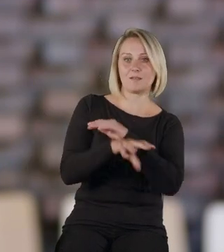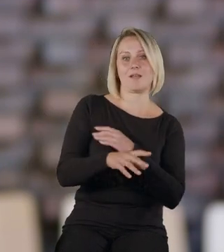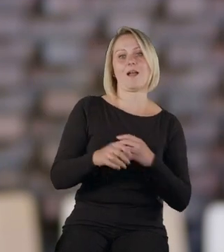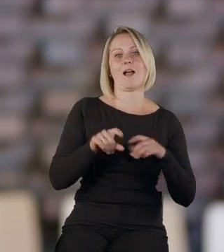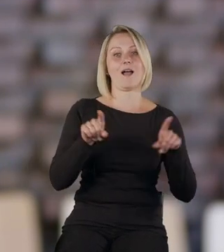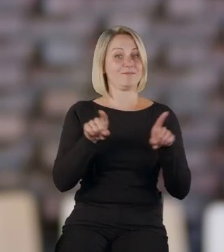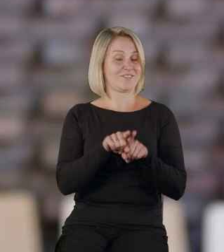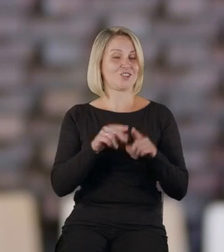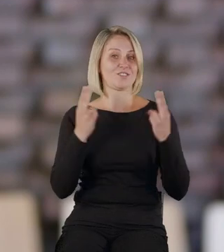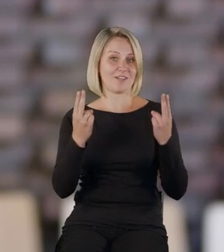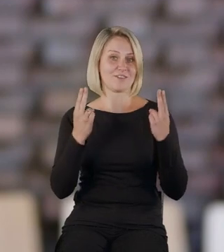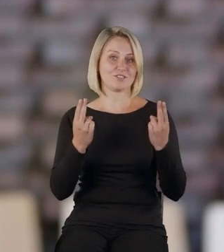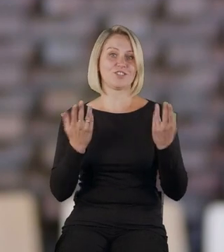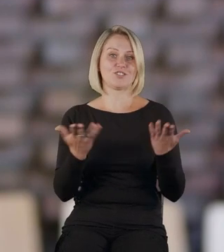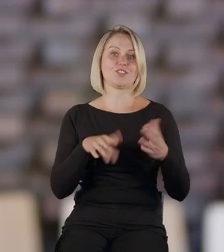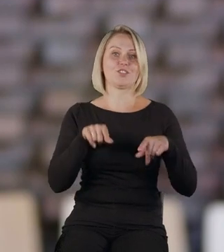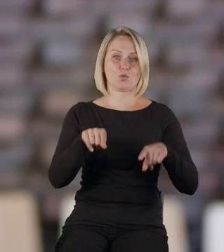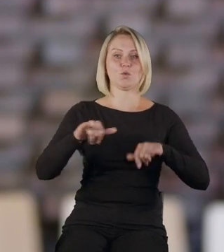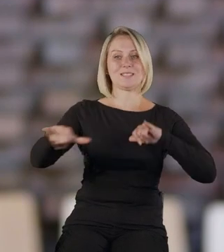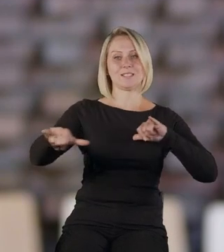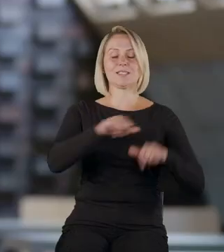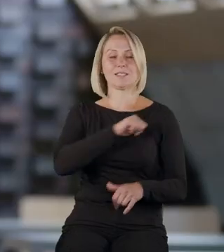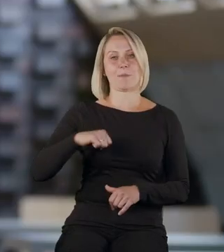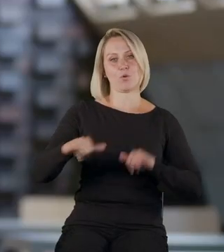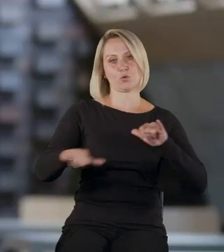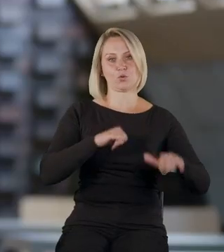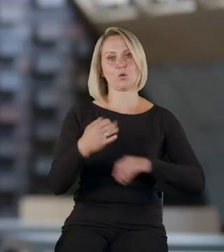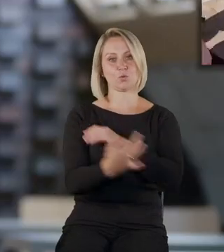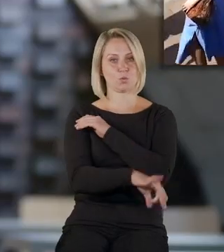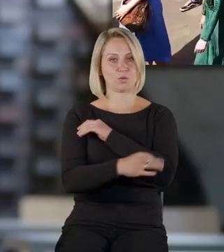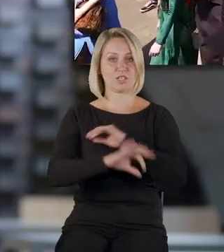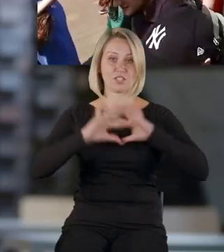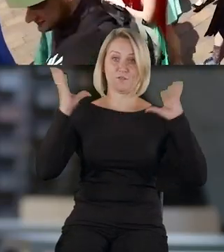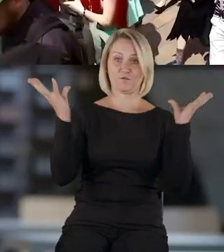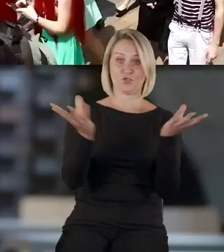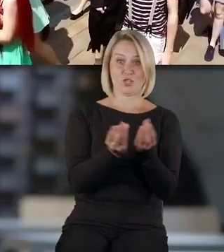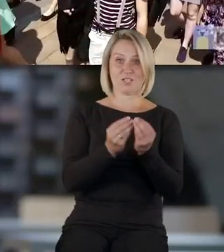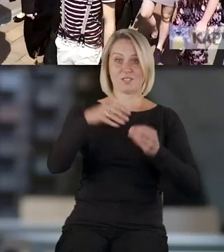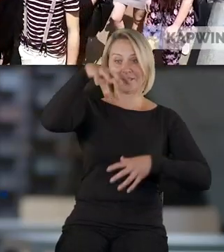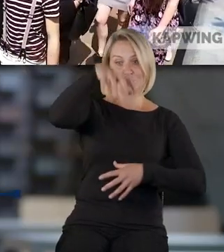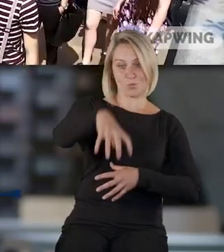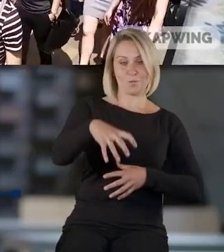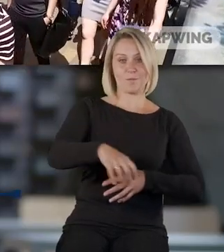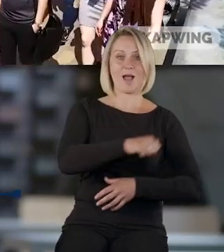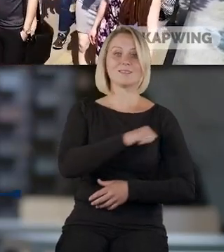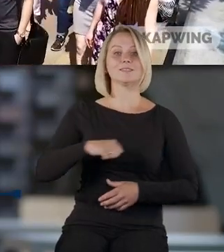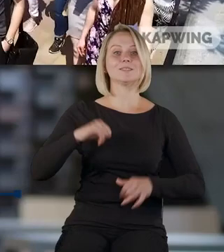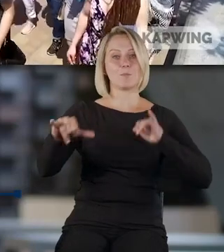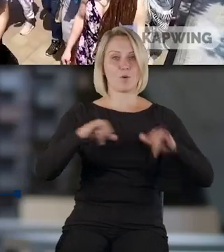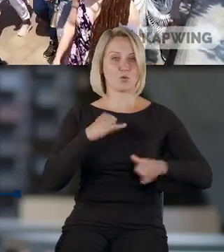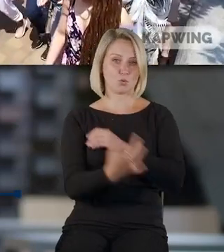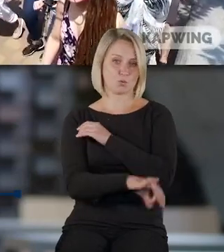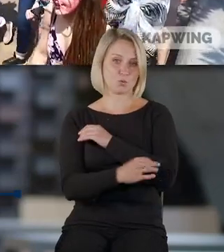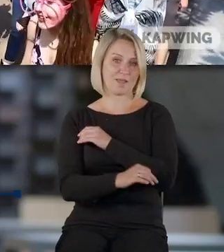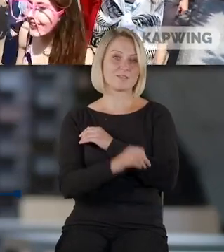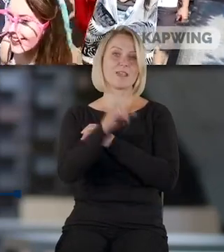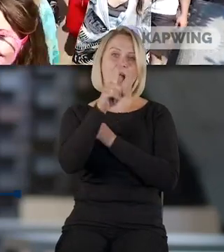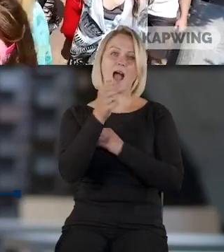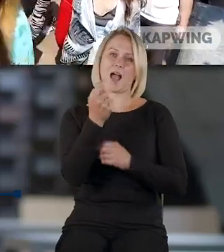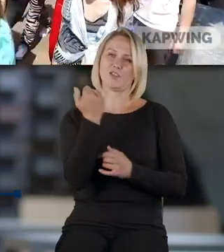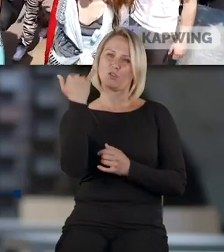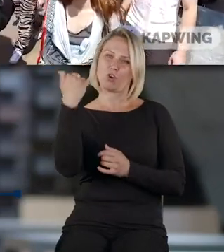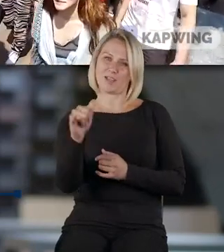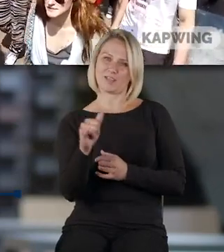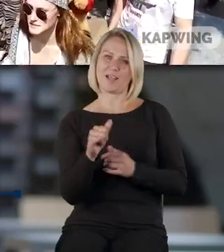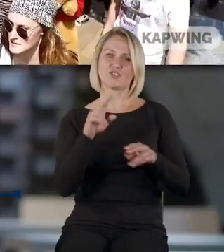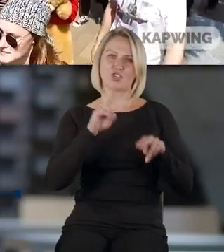lub, co dla nas najważniejsze, w samorządzie studenckim. Wszyscy razem tworzymy samorząd studencki, ale różni się on nieco od samorządów, jakie działają w